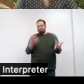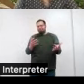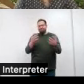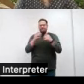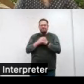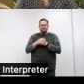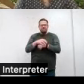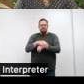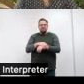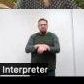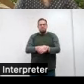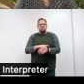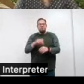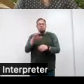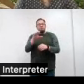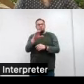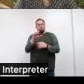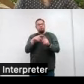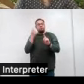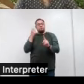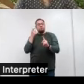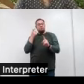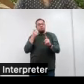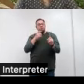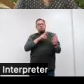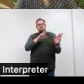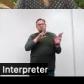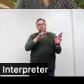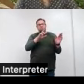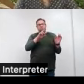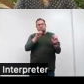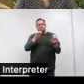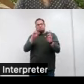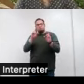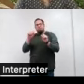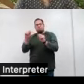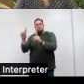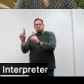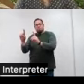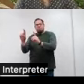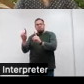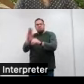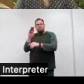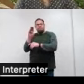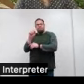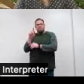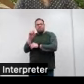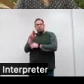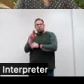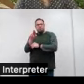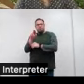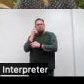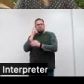اختبارها. From Operation Crossroads Baker, it's the famous atomic bomb, and as you can see,